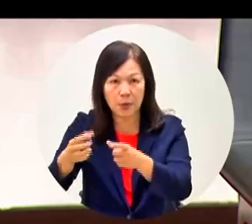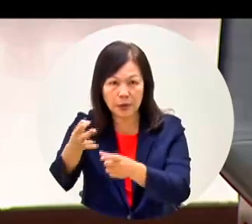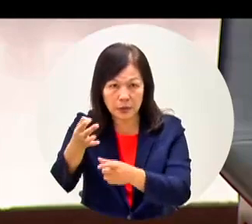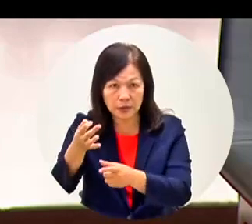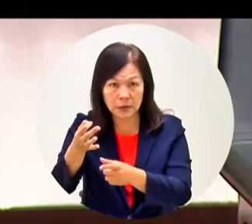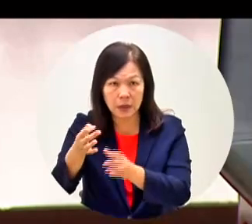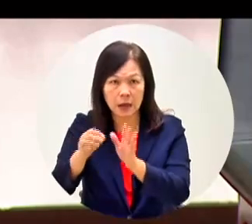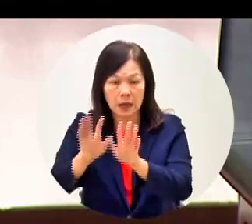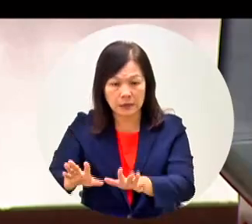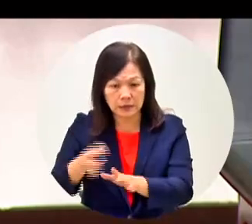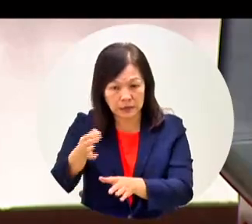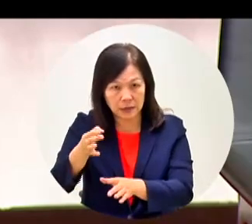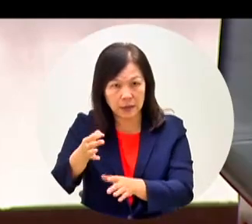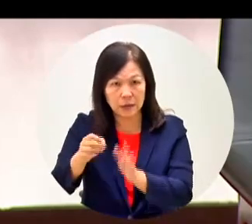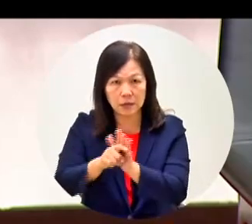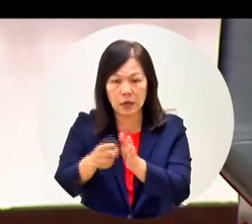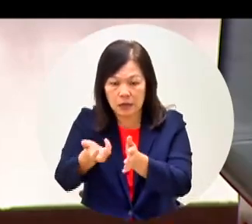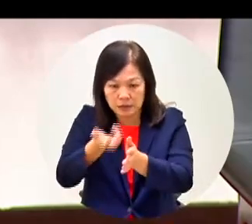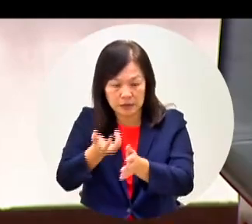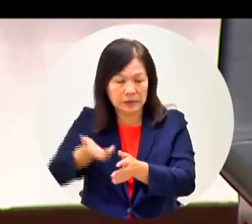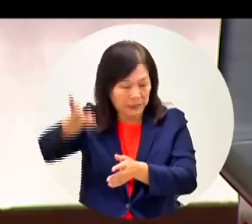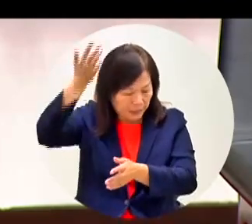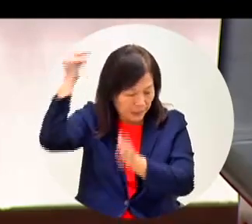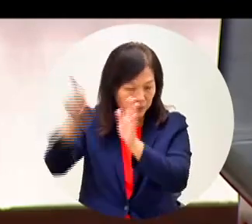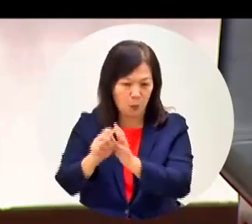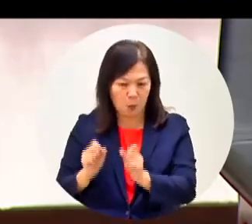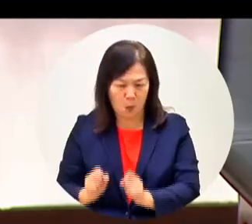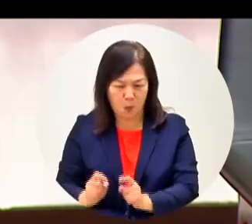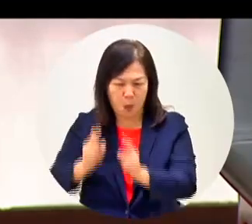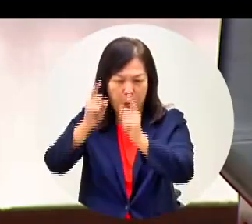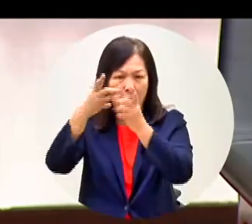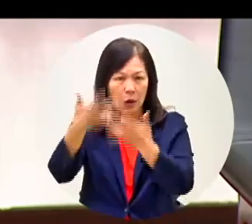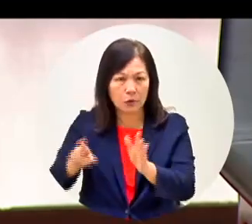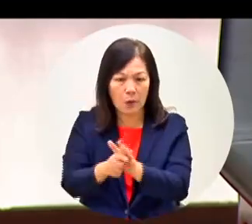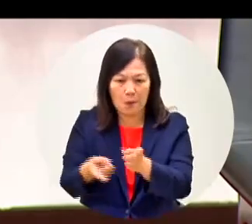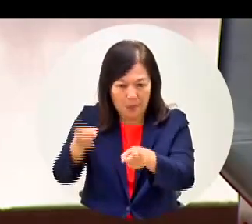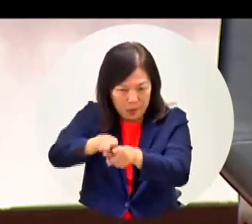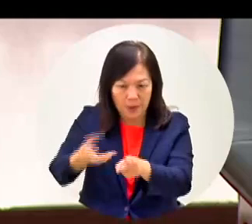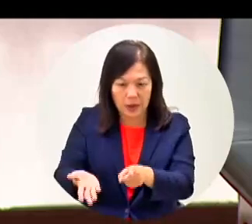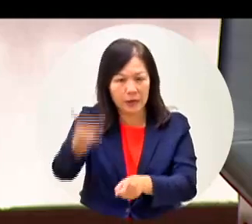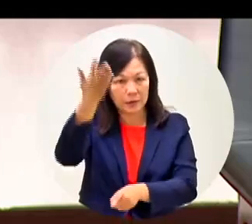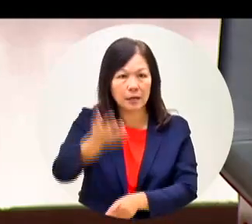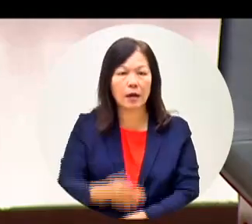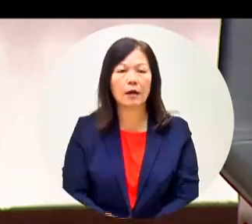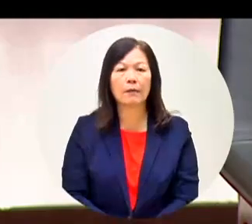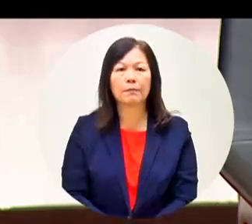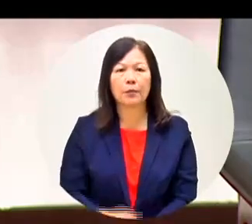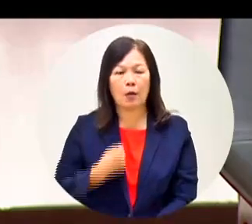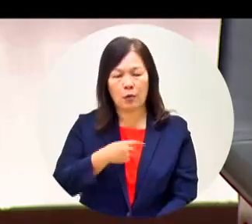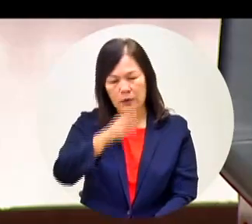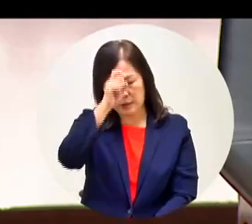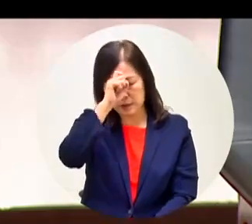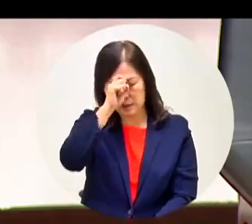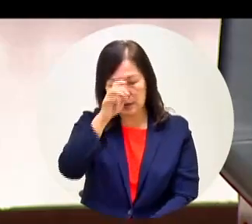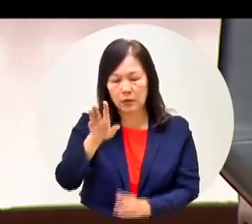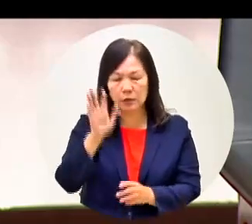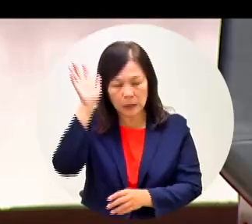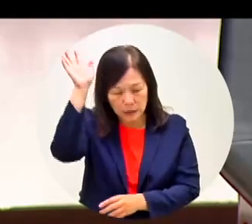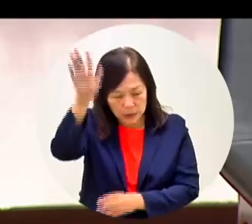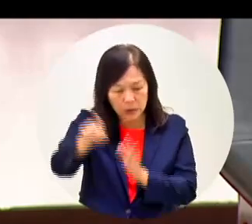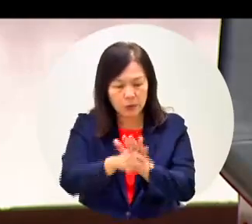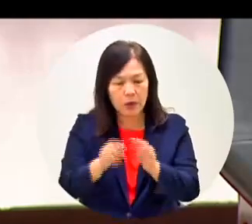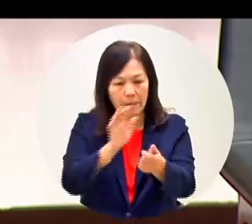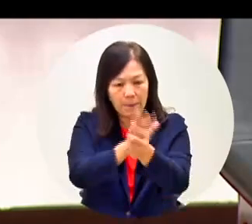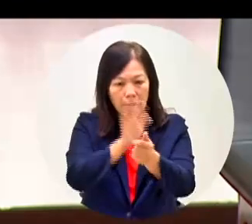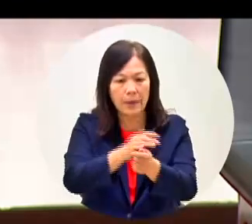的时候涨得太多了，一倍以上，所以我本席这边也具体要求，为了救迄今的观光市场，咱为